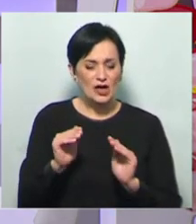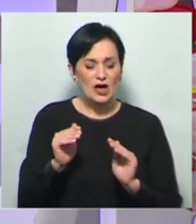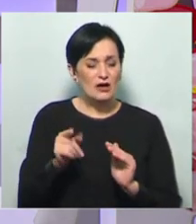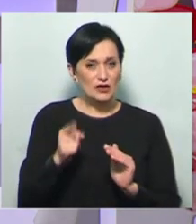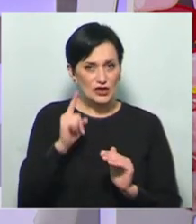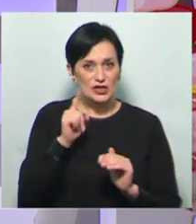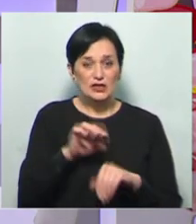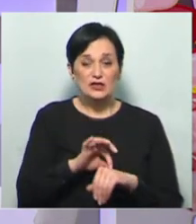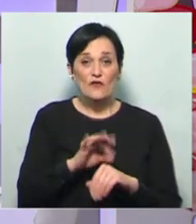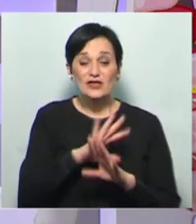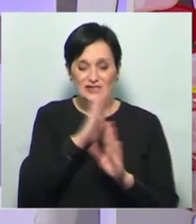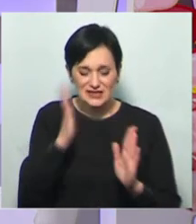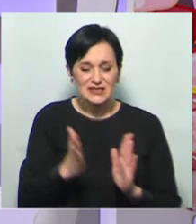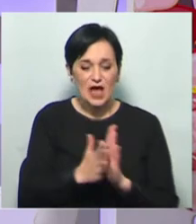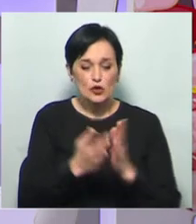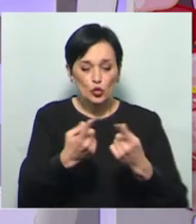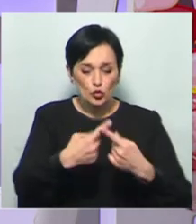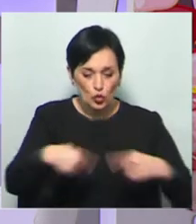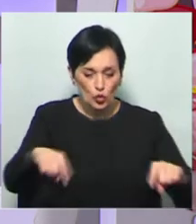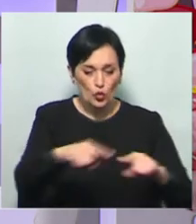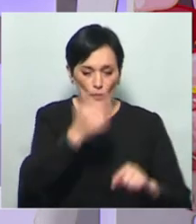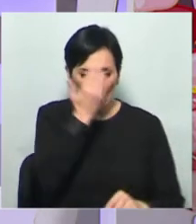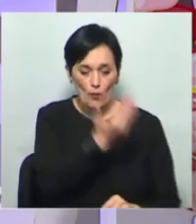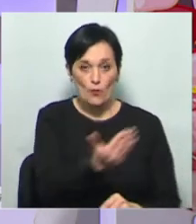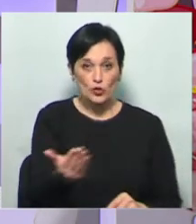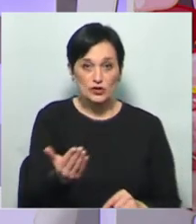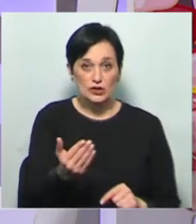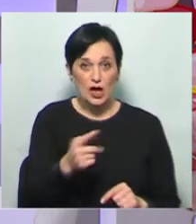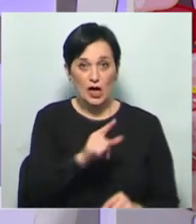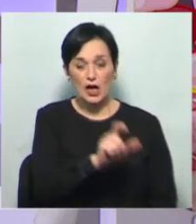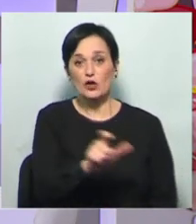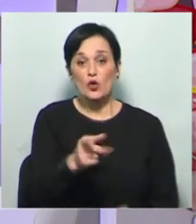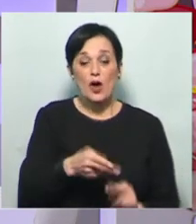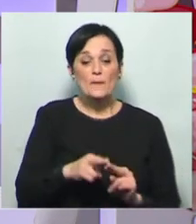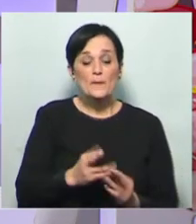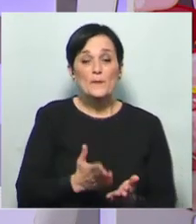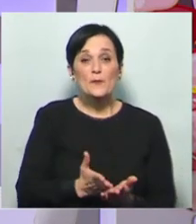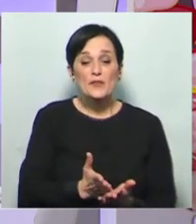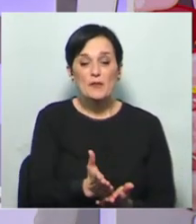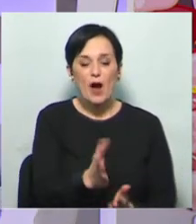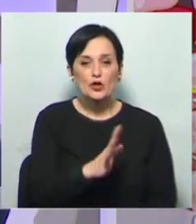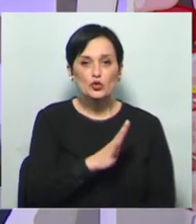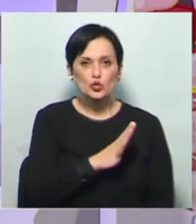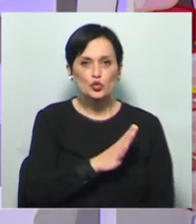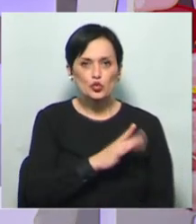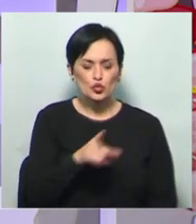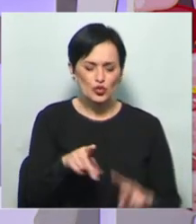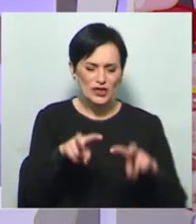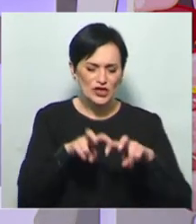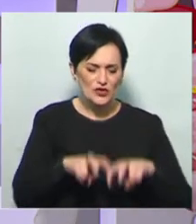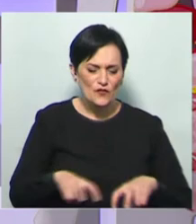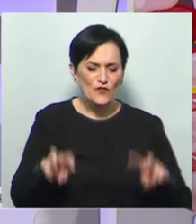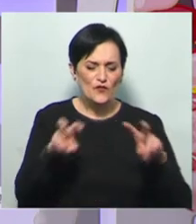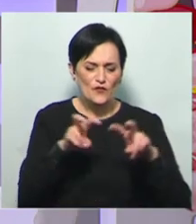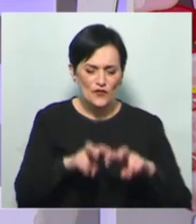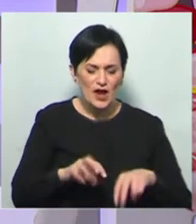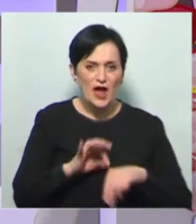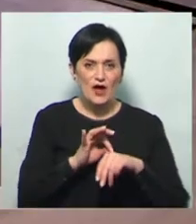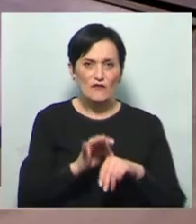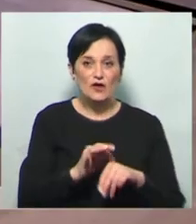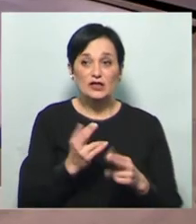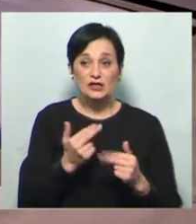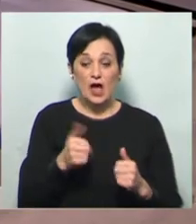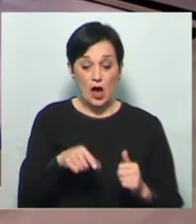არამედ საერთოდ მოსახლეობაში. ამასთან იყო მიმართული, ამისკენ იყო მიმართული თვათის კვლევები და მინდა გითხრათ,